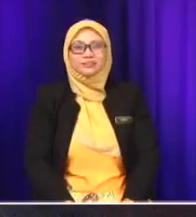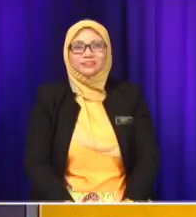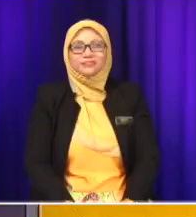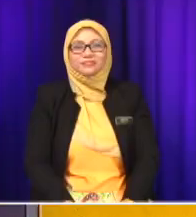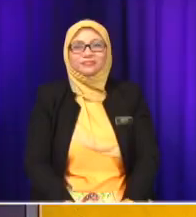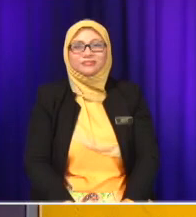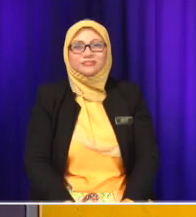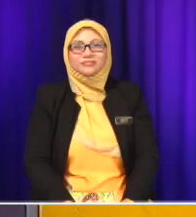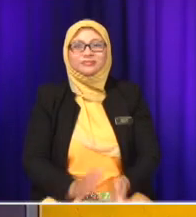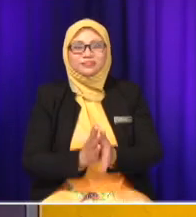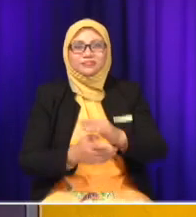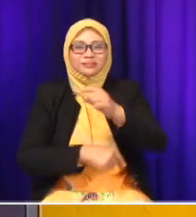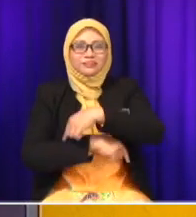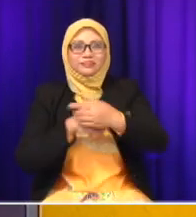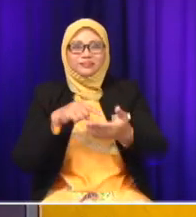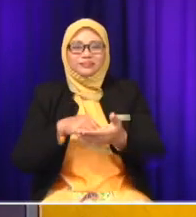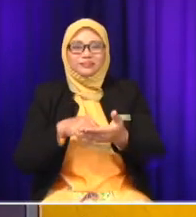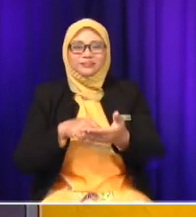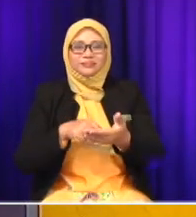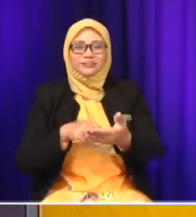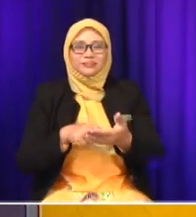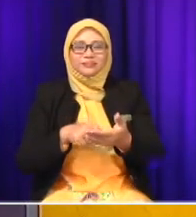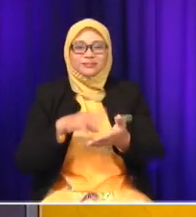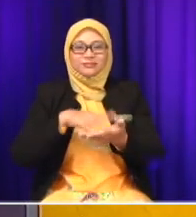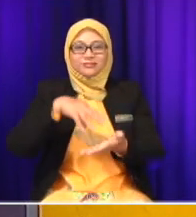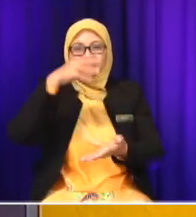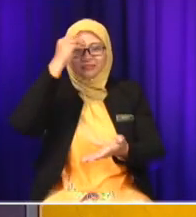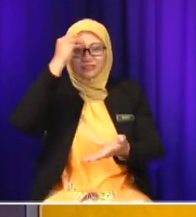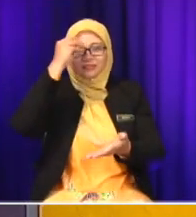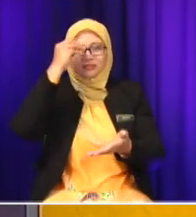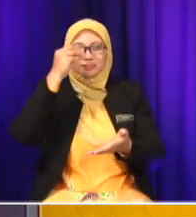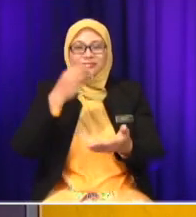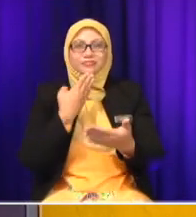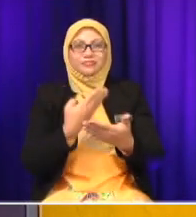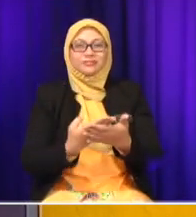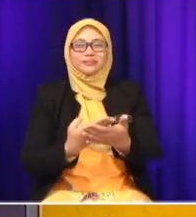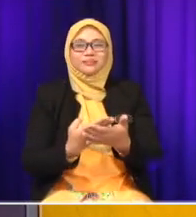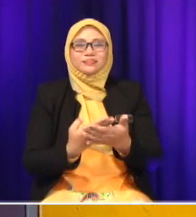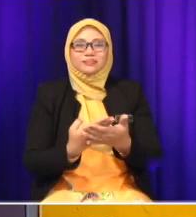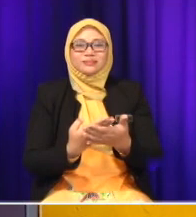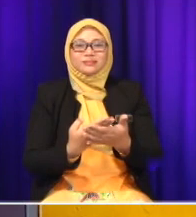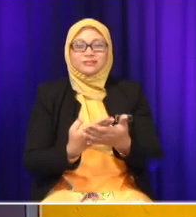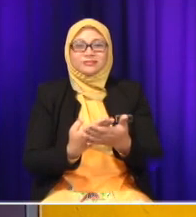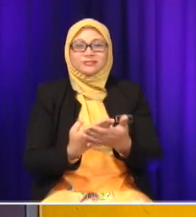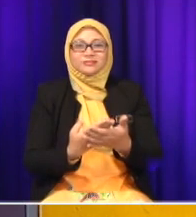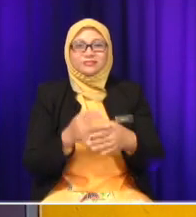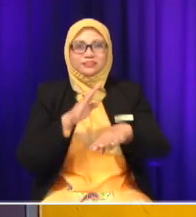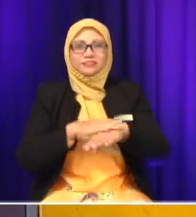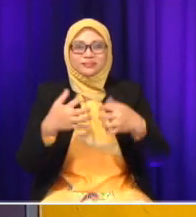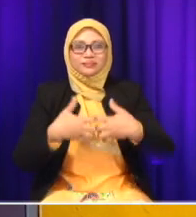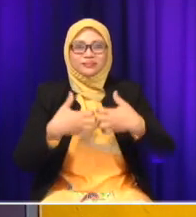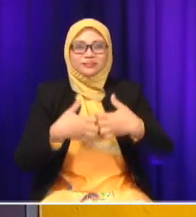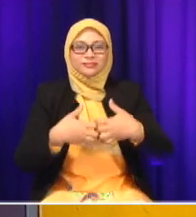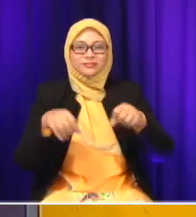okey baik jadi hari ini kita akan belajar berkaitan dengan merombak bahagian atas Enjin motosikal ataupun dikenali istilah biasanya